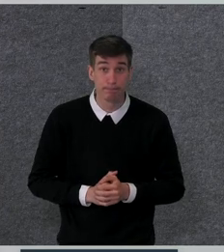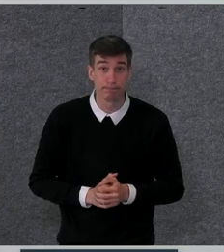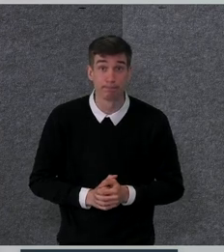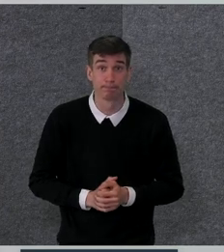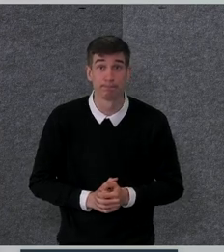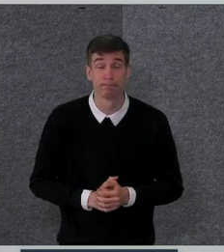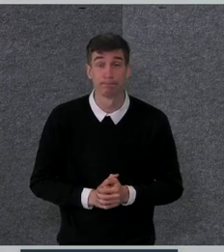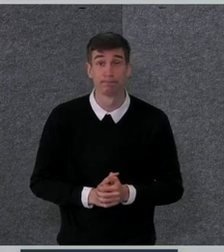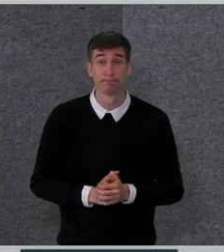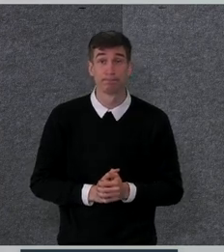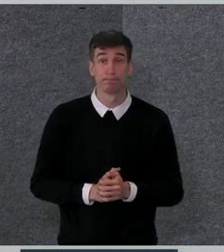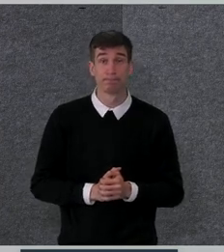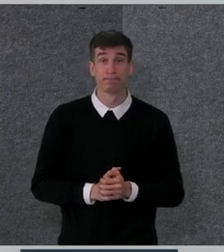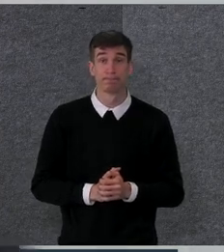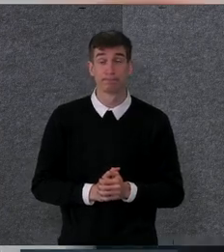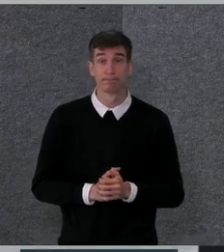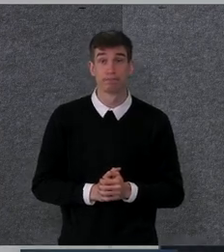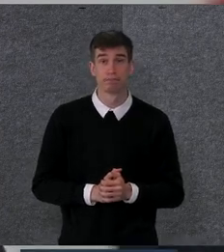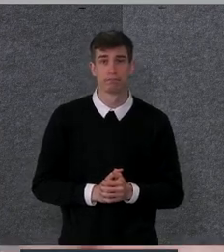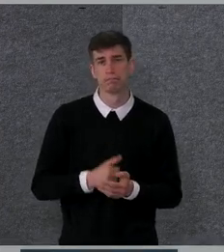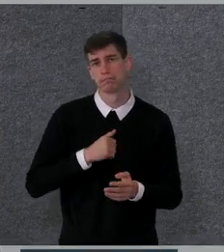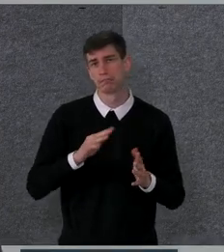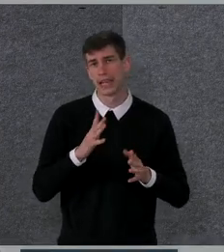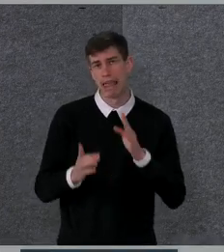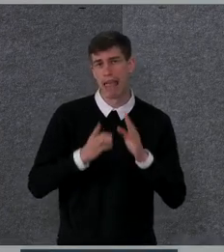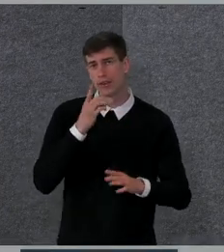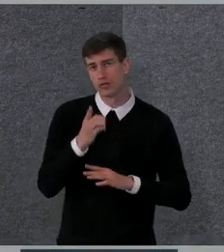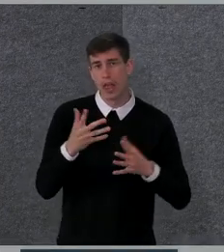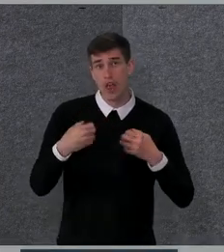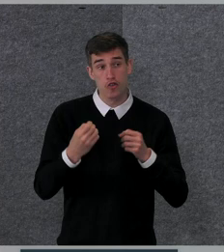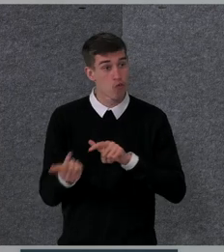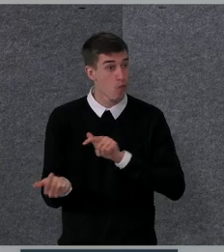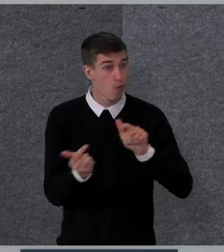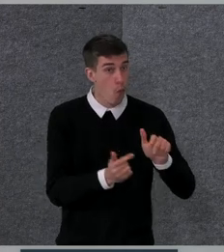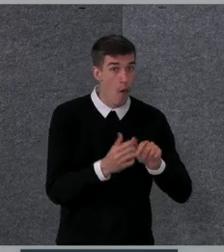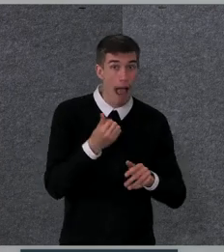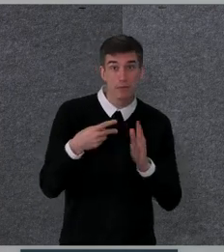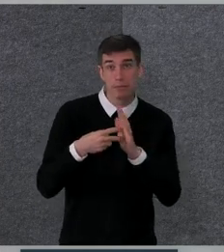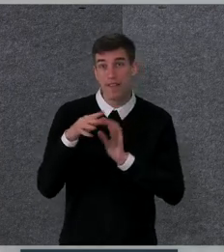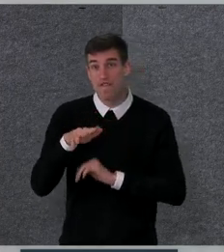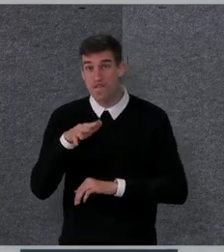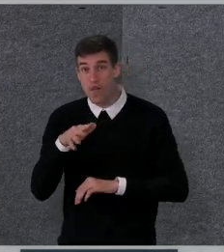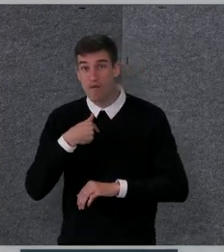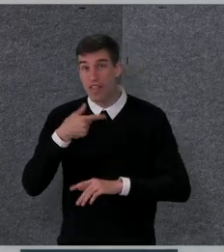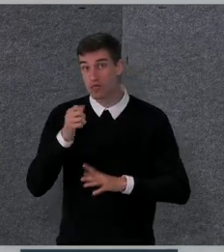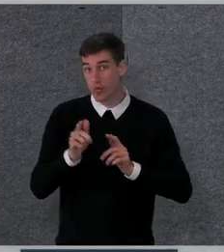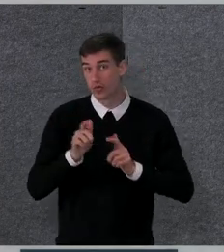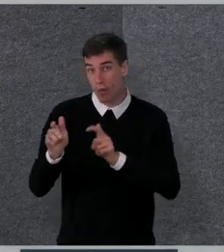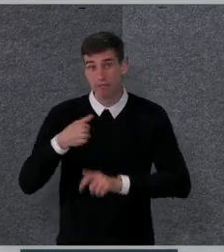mich aufnehmt. Und ich bin in einer Stunde in Köln und in einer Stunde 15 in Düsseldorf, wenn ich sein